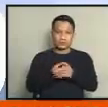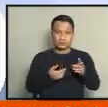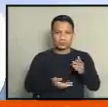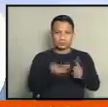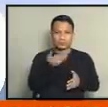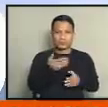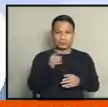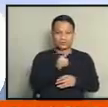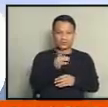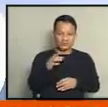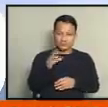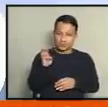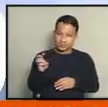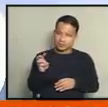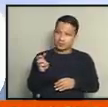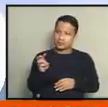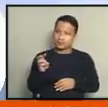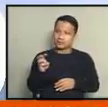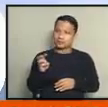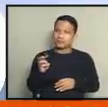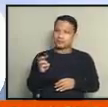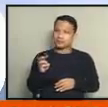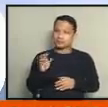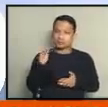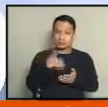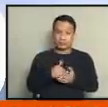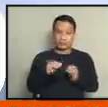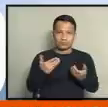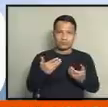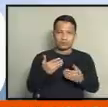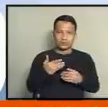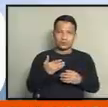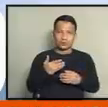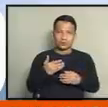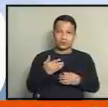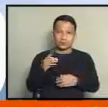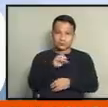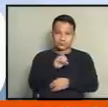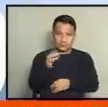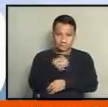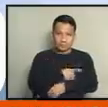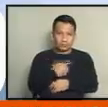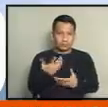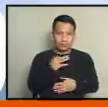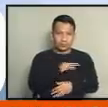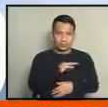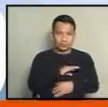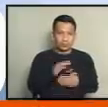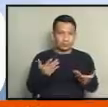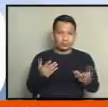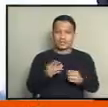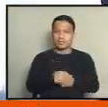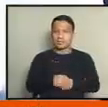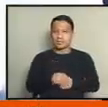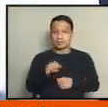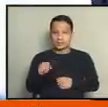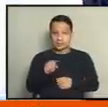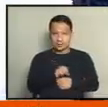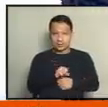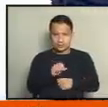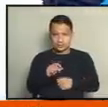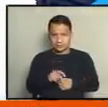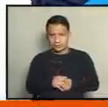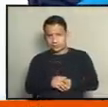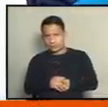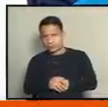Sir. 106,000. Walang day off, ano? Walang benefits? Wala po, Sir. Kahit isa? Wala po, Sir.